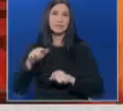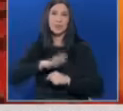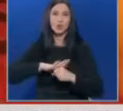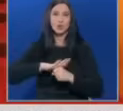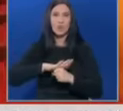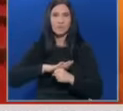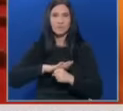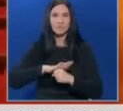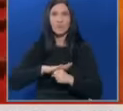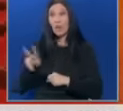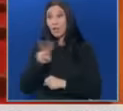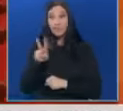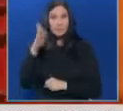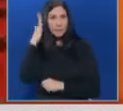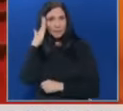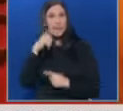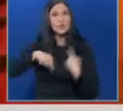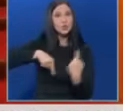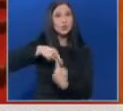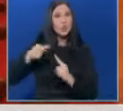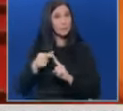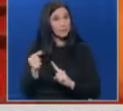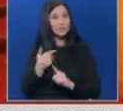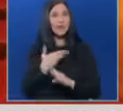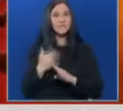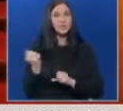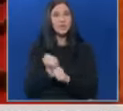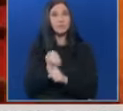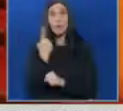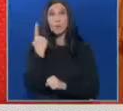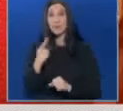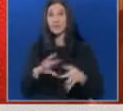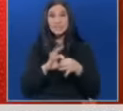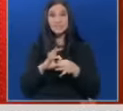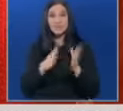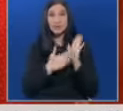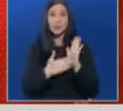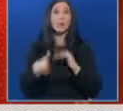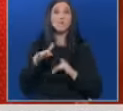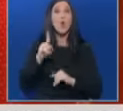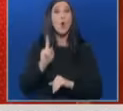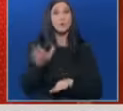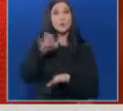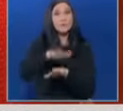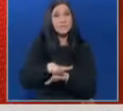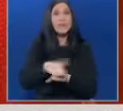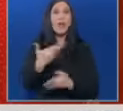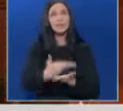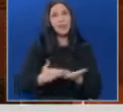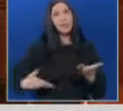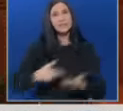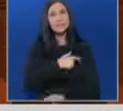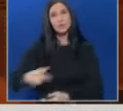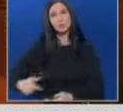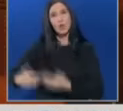основа. Двамата премиери на ротационен принцип вече са изработили първия съвместен документ, върху който стъпват – Декларация за